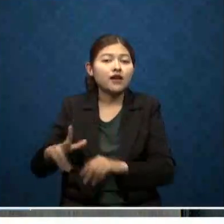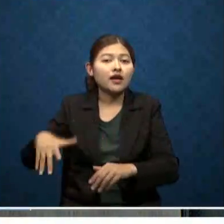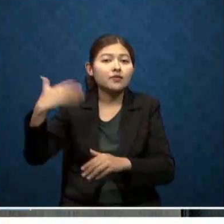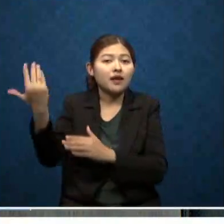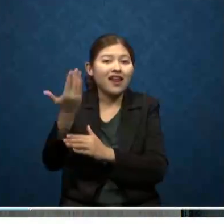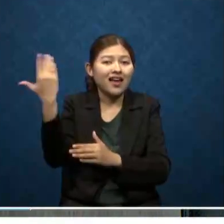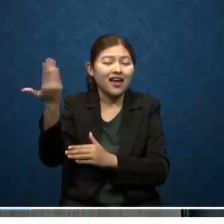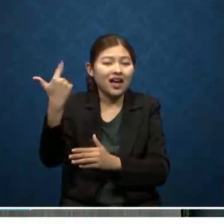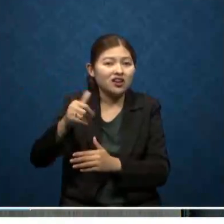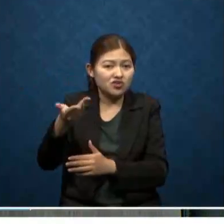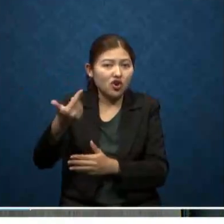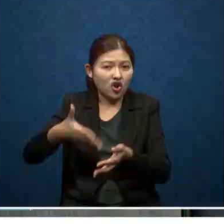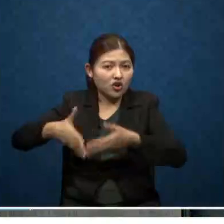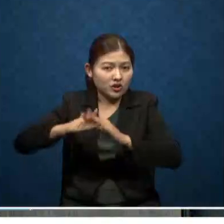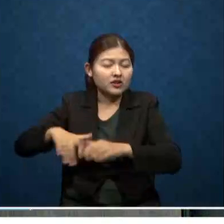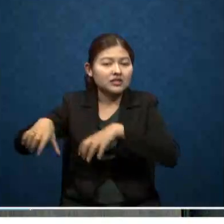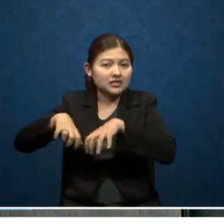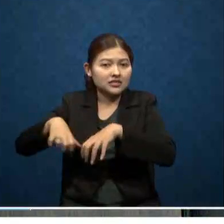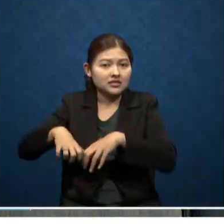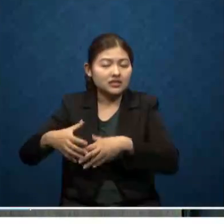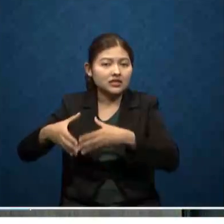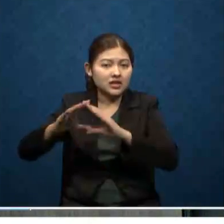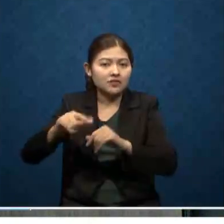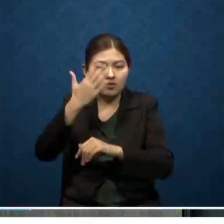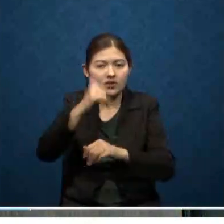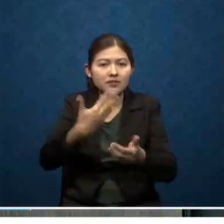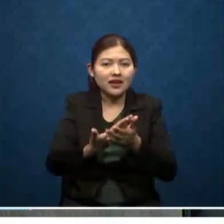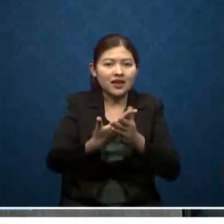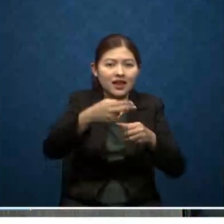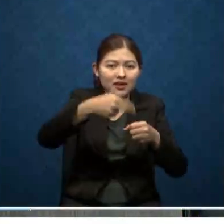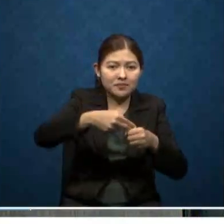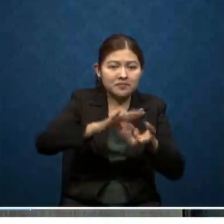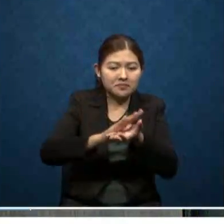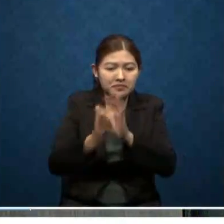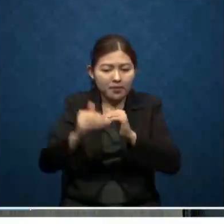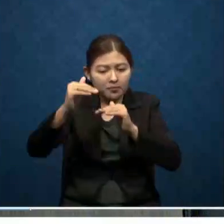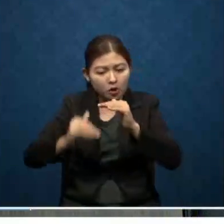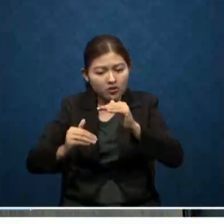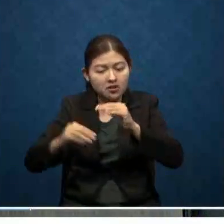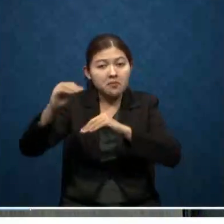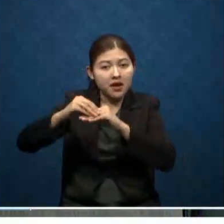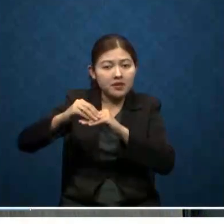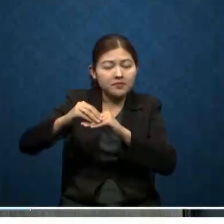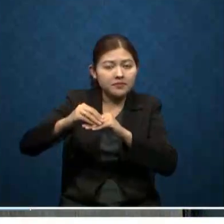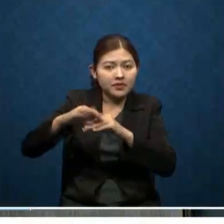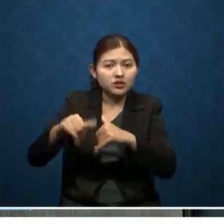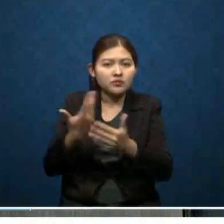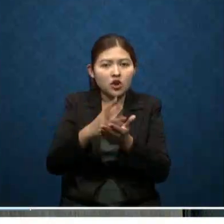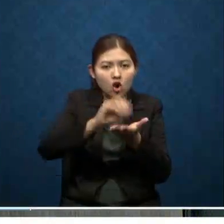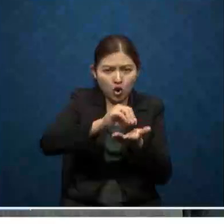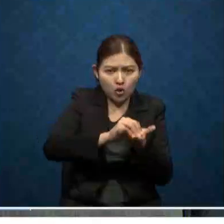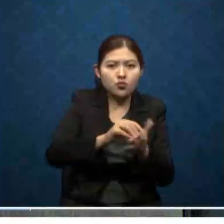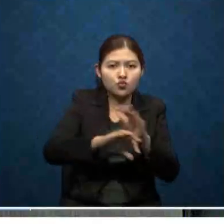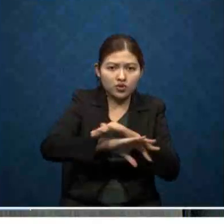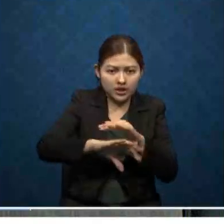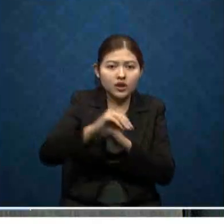ตั้งเพราะว่าจริงๆแล้วเการปรับราคาน้ำมันน่ะท่านต้องมีข้อมูลครบอยู่แล้วการปรับราคาไฟฟ้าการปรับราคาก๊าซข้อ